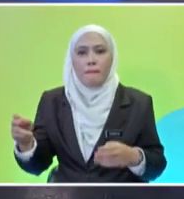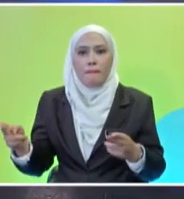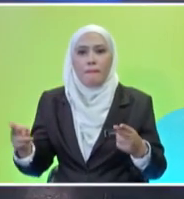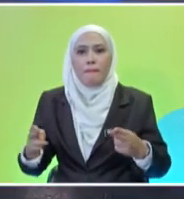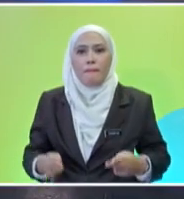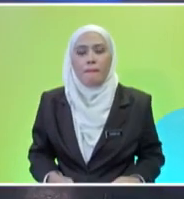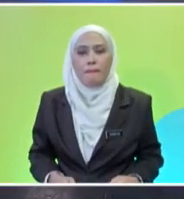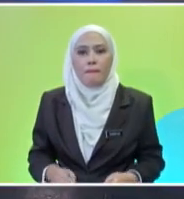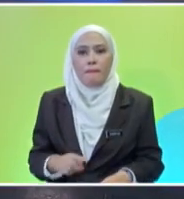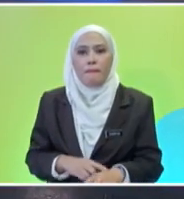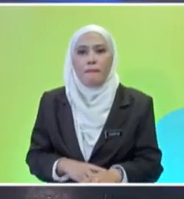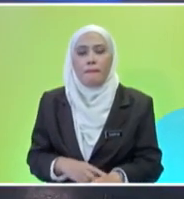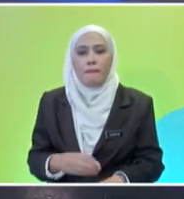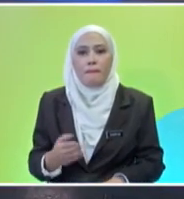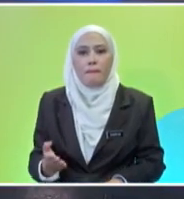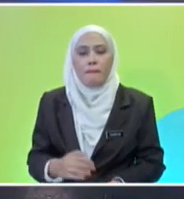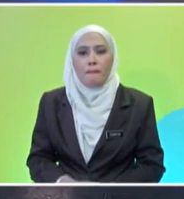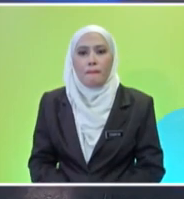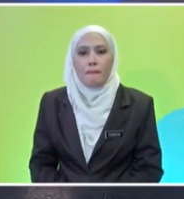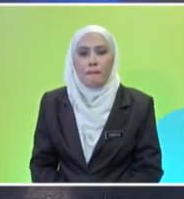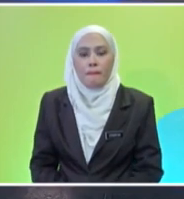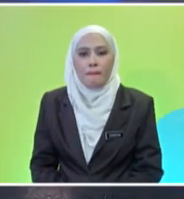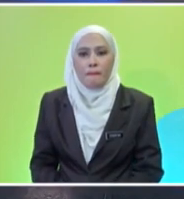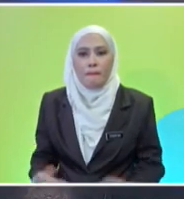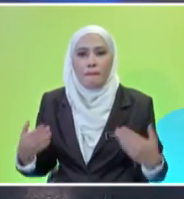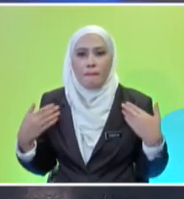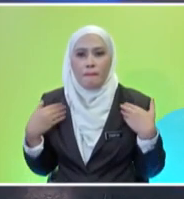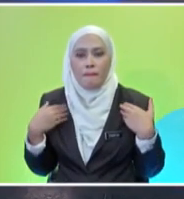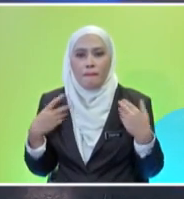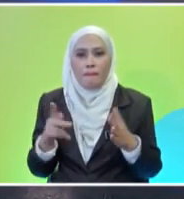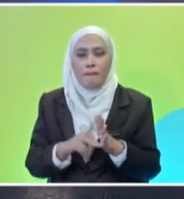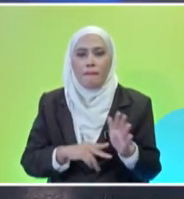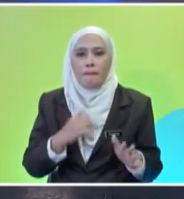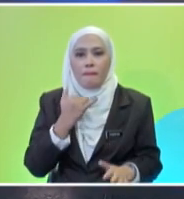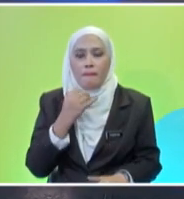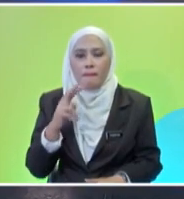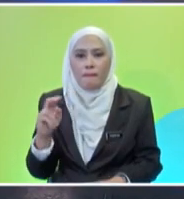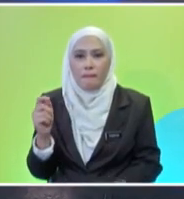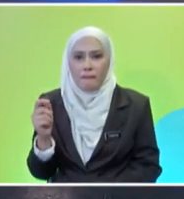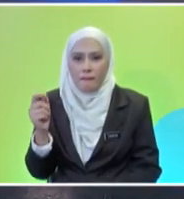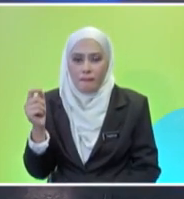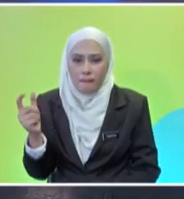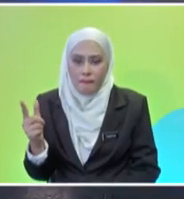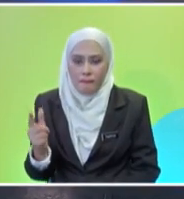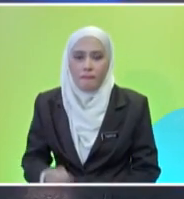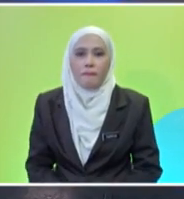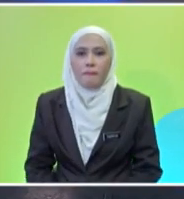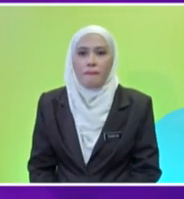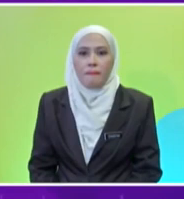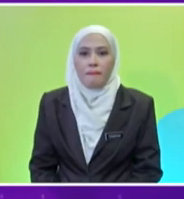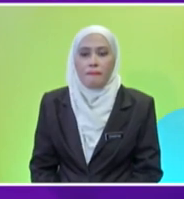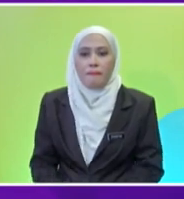kata sendiri yang betul tetapi ada kesilapan sedikit pada ayat yang di banned Coba tunjukkan semuanya